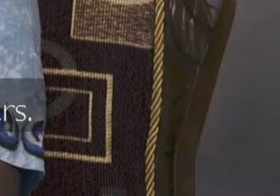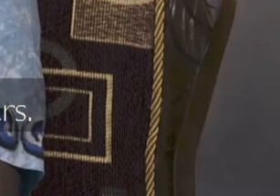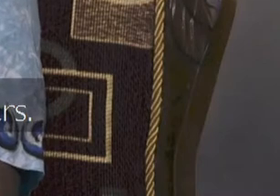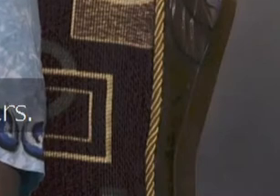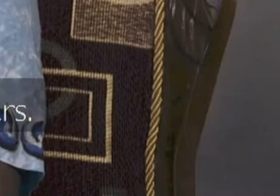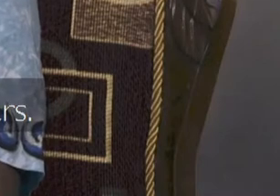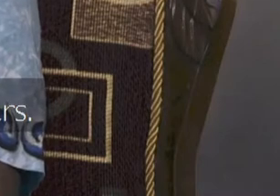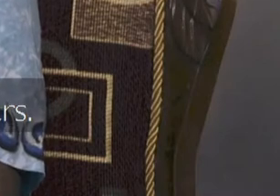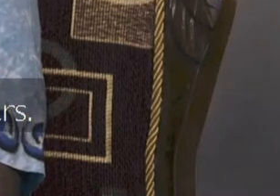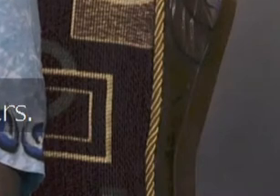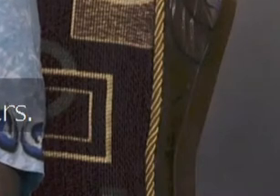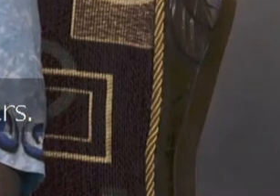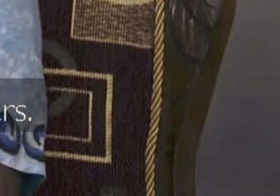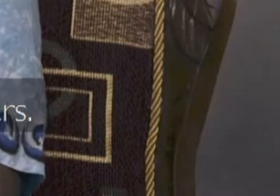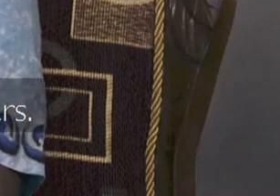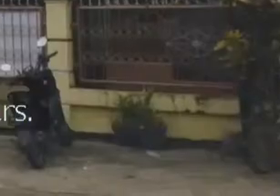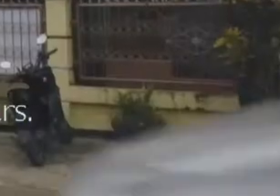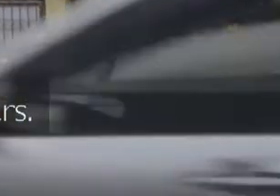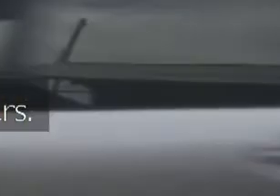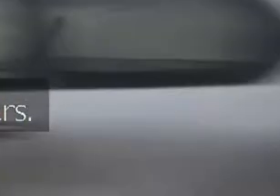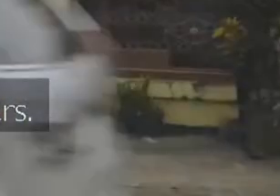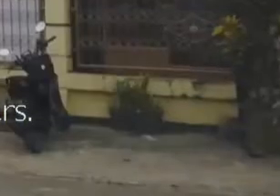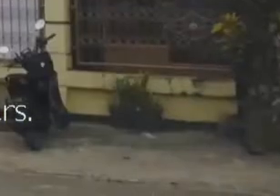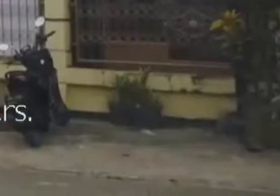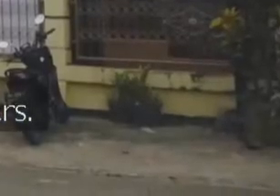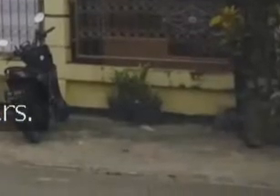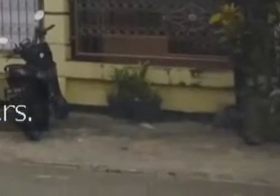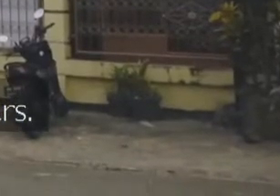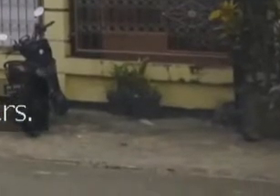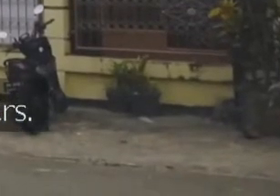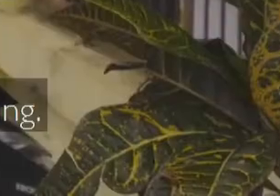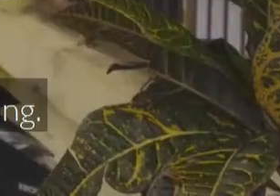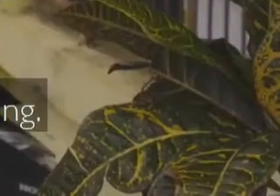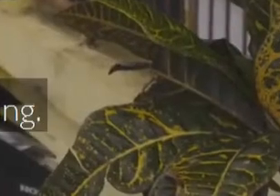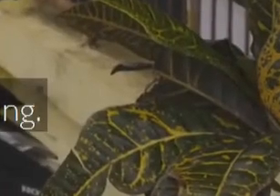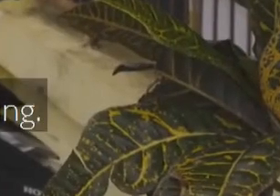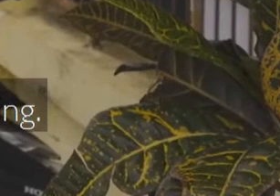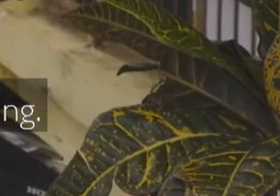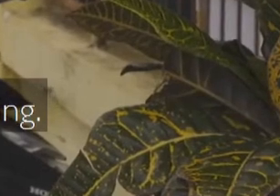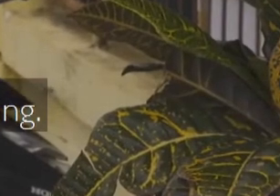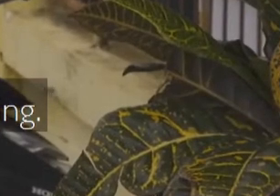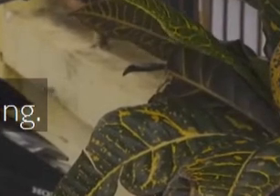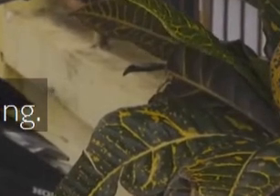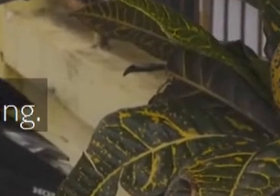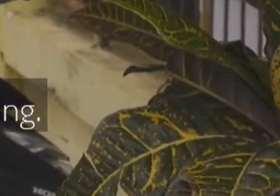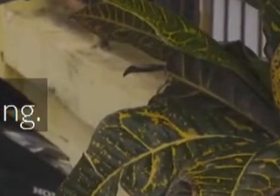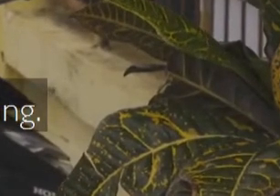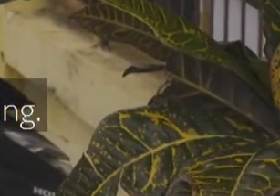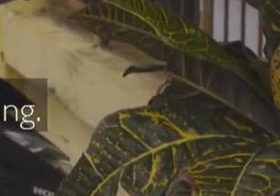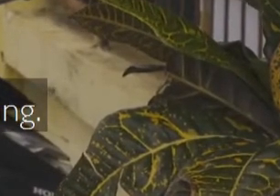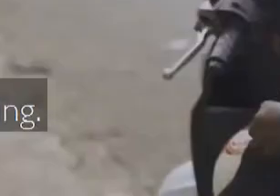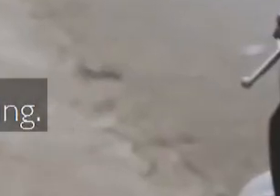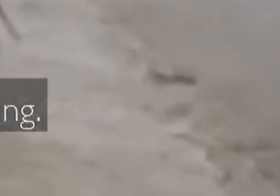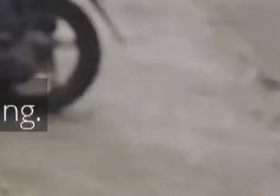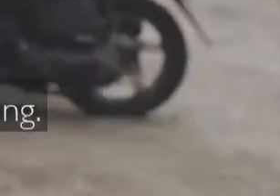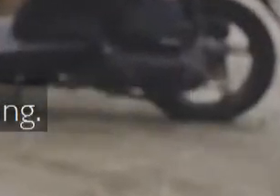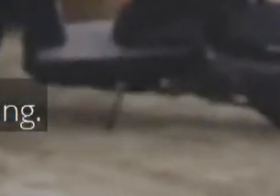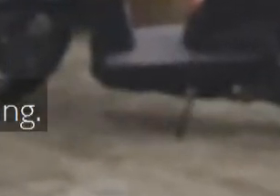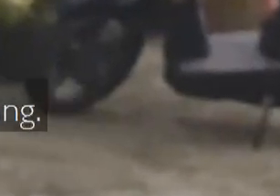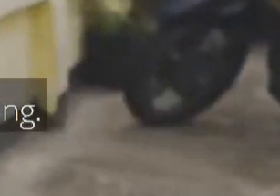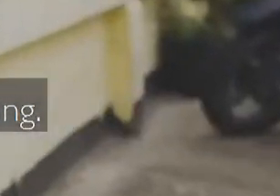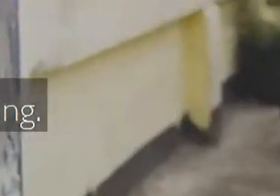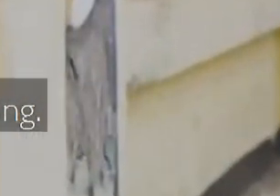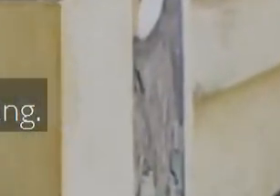Saya sudah bertugas kurang lebih 14 tahun di Puskesmas Tanjung Ria. Saya untuk terkait